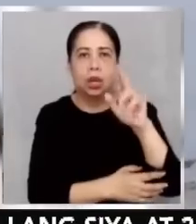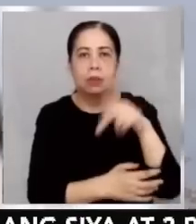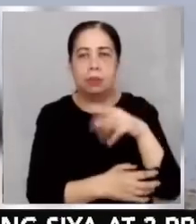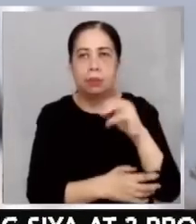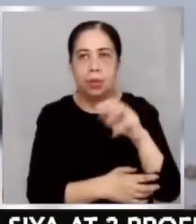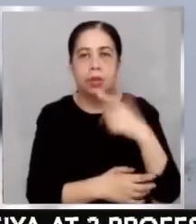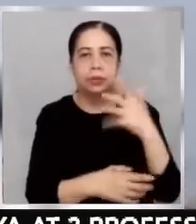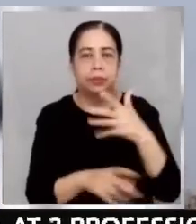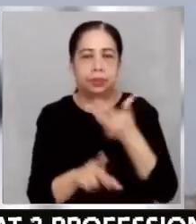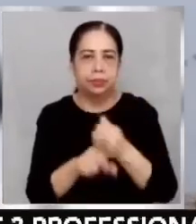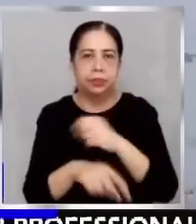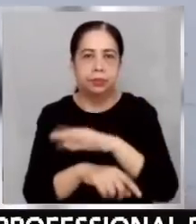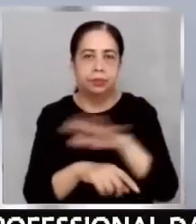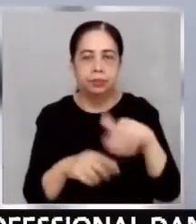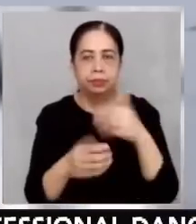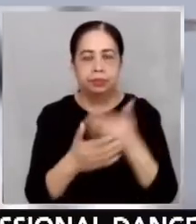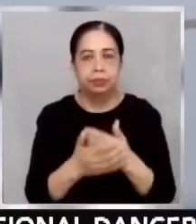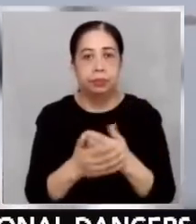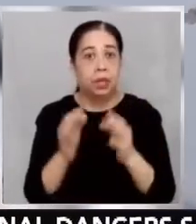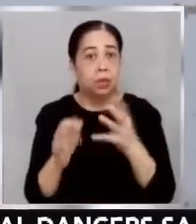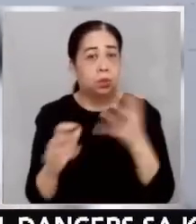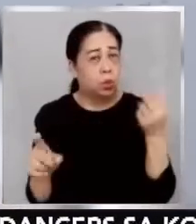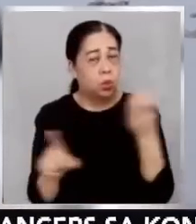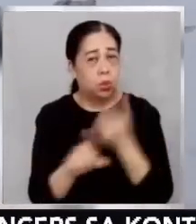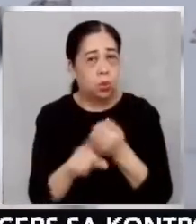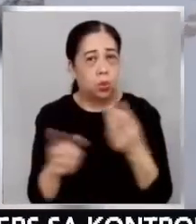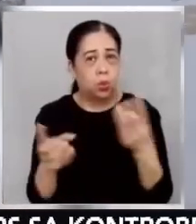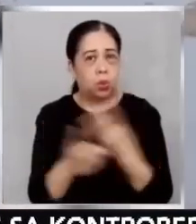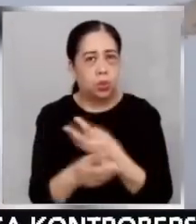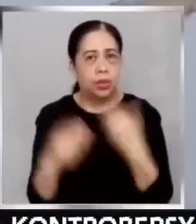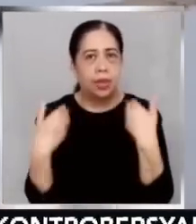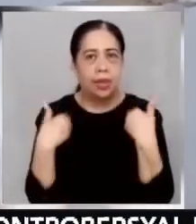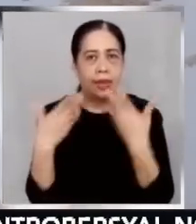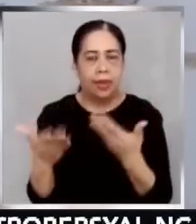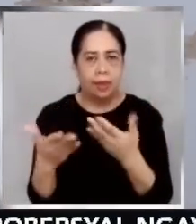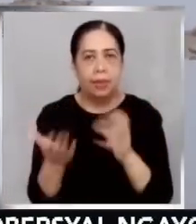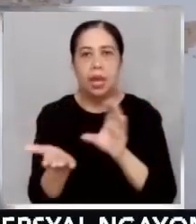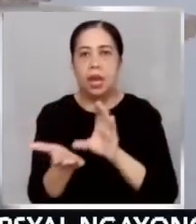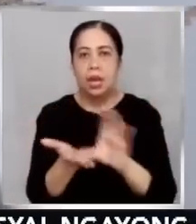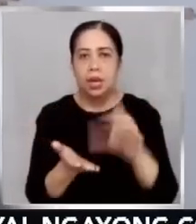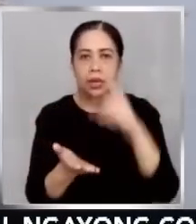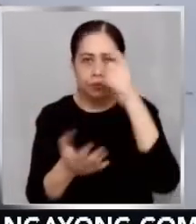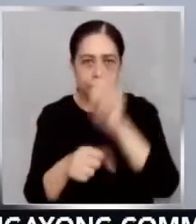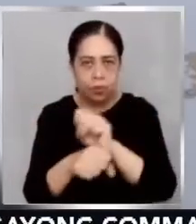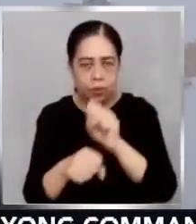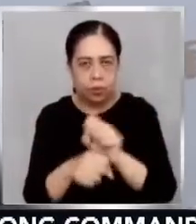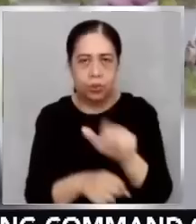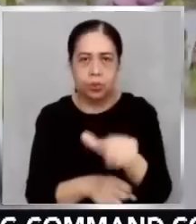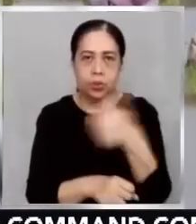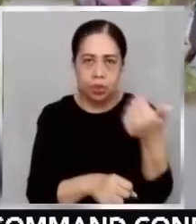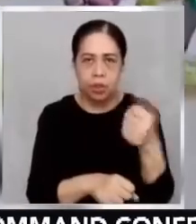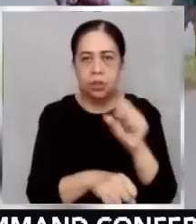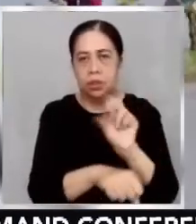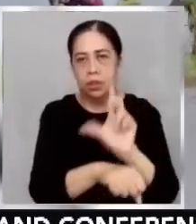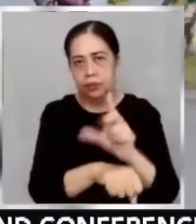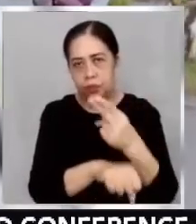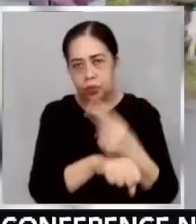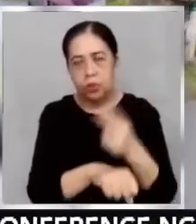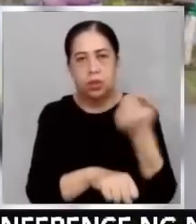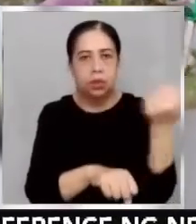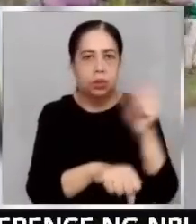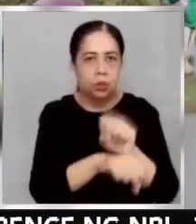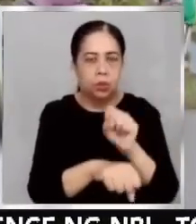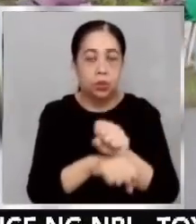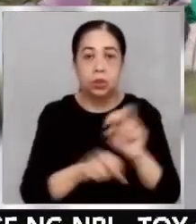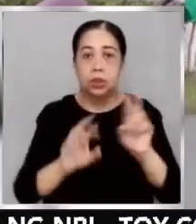magiging malala ang tama ng El Nino, nariyan rin daw ang mga cash for work at alternatibong pagkakakitaan na ikinakasan ng